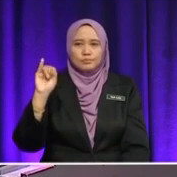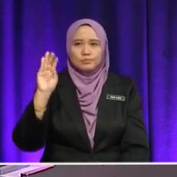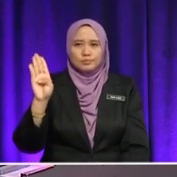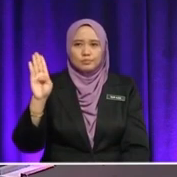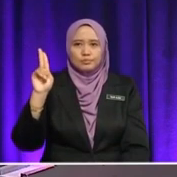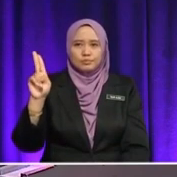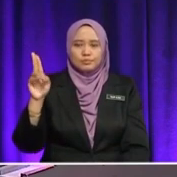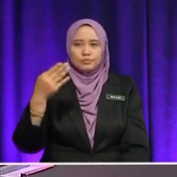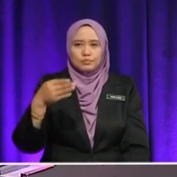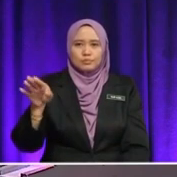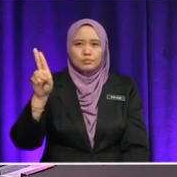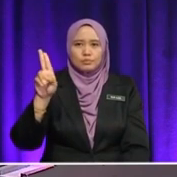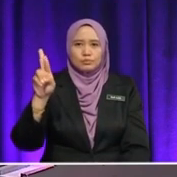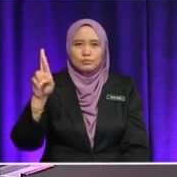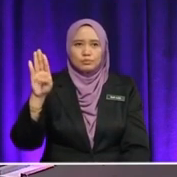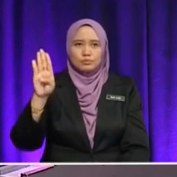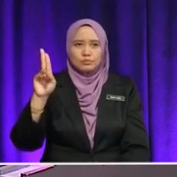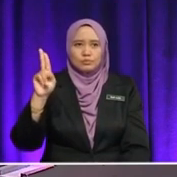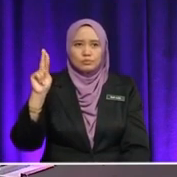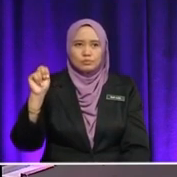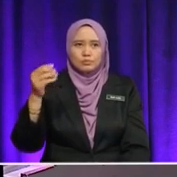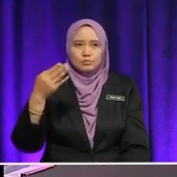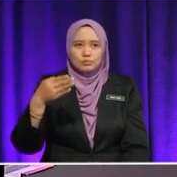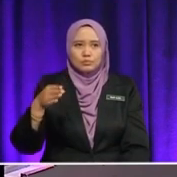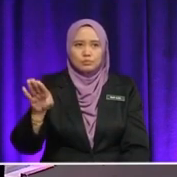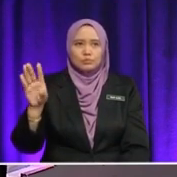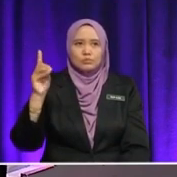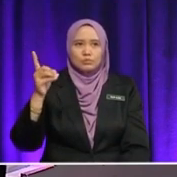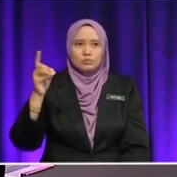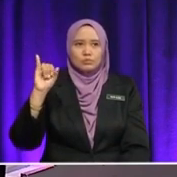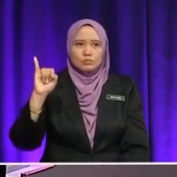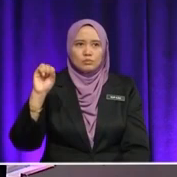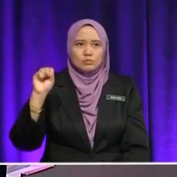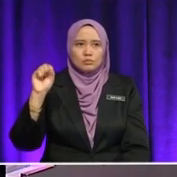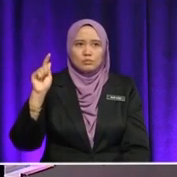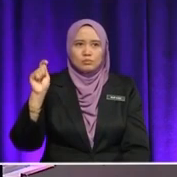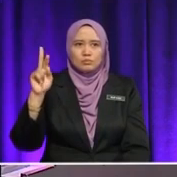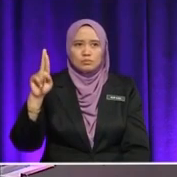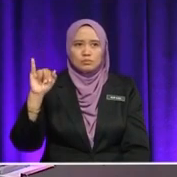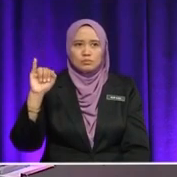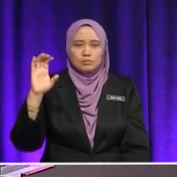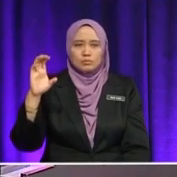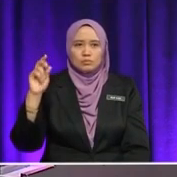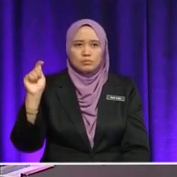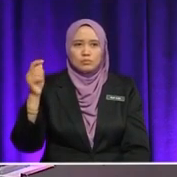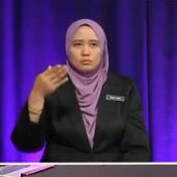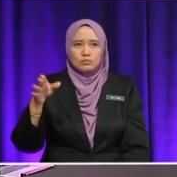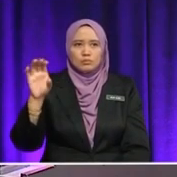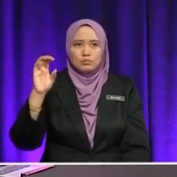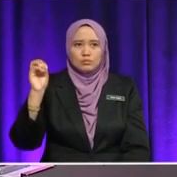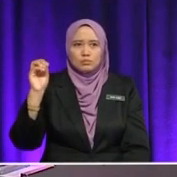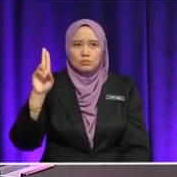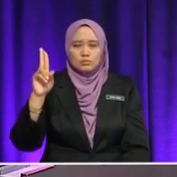Bu Urban district cancel atau ACDC pada tahun 97-101 tahun lepas nah Rayo